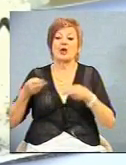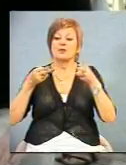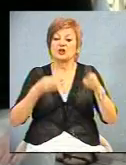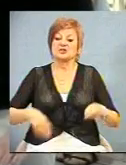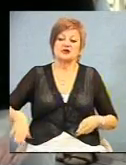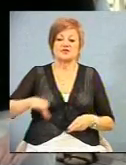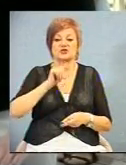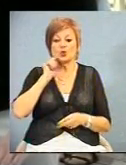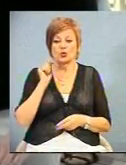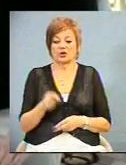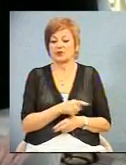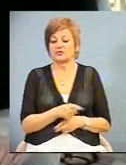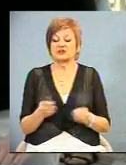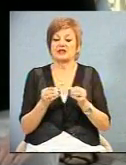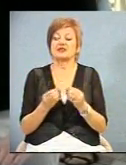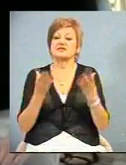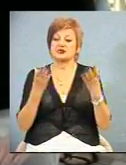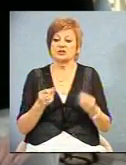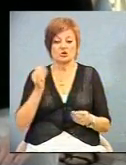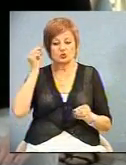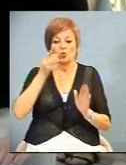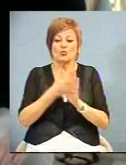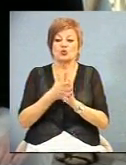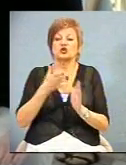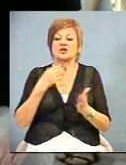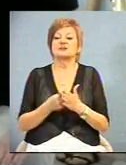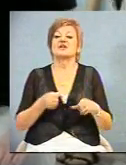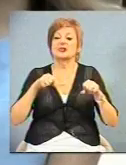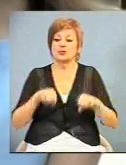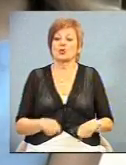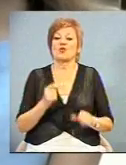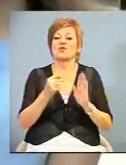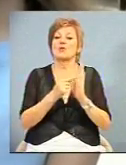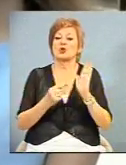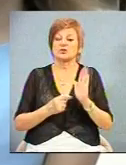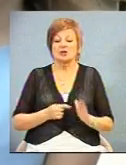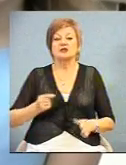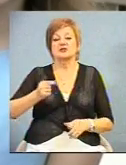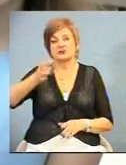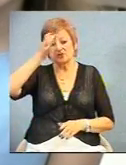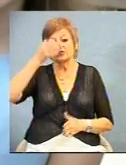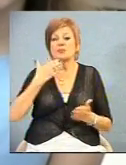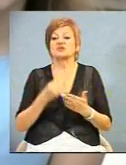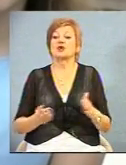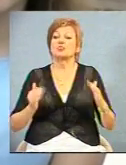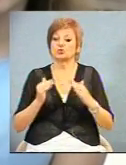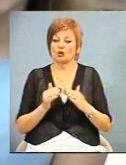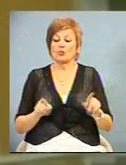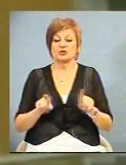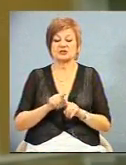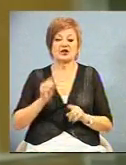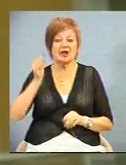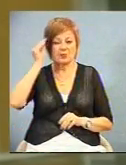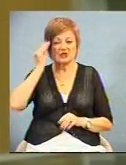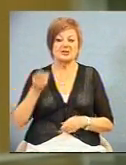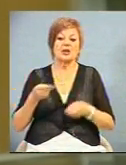всієї України протягом 10 днів, аби вивчати свої права і поділитися знаннями вдома. Саме з такою метою приїхав